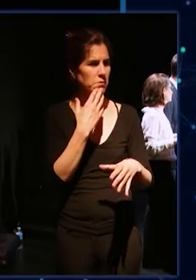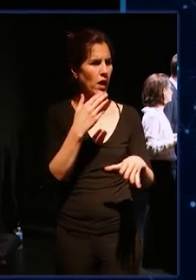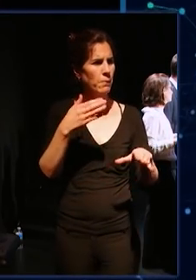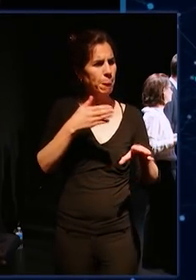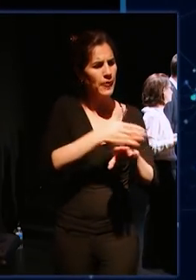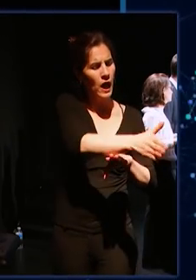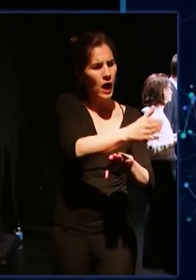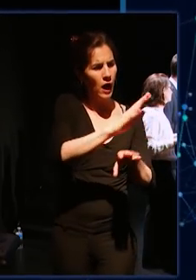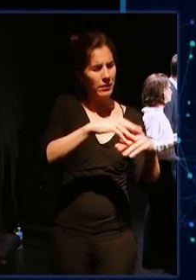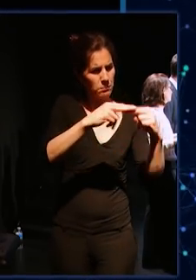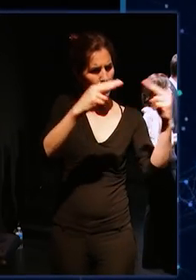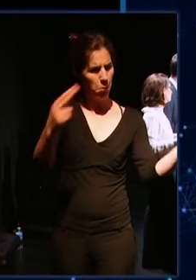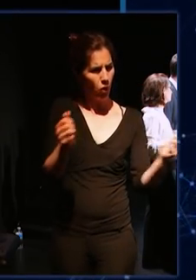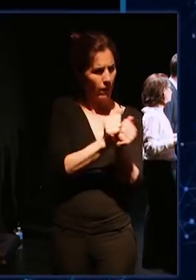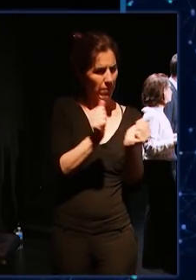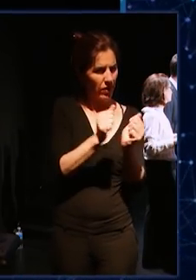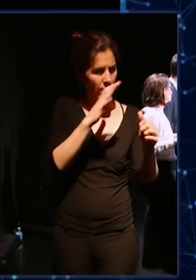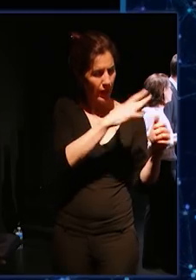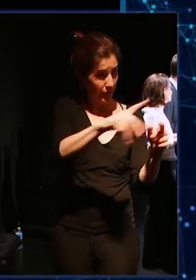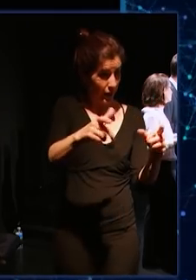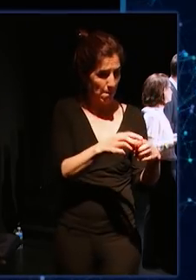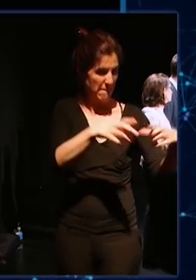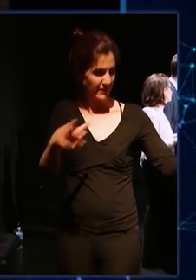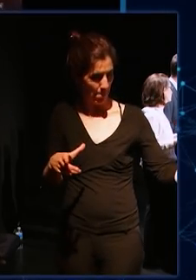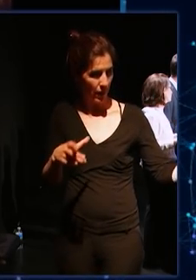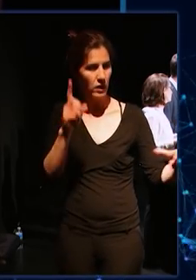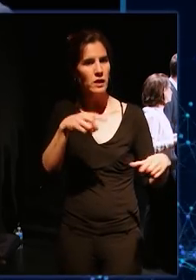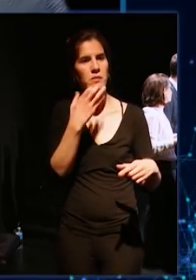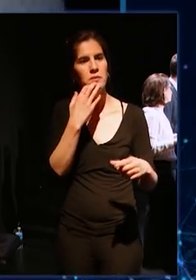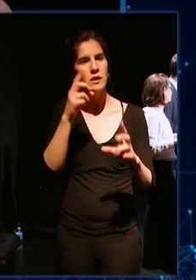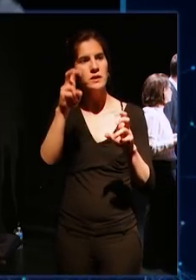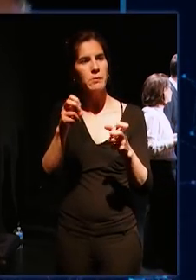pas del pont de Pedra de la Riera, hem de desembossar el projecte del